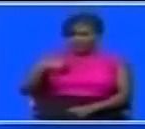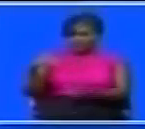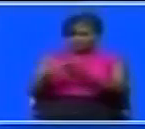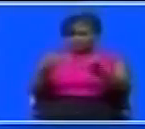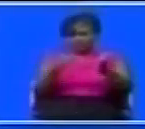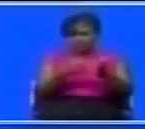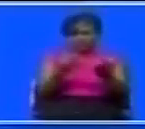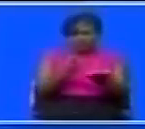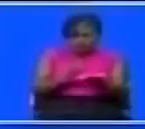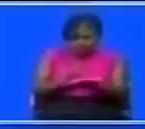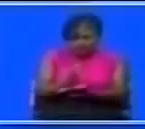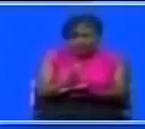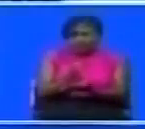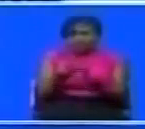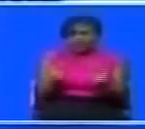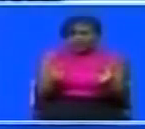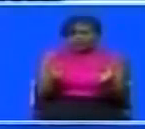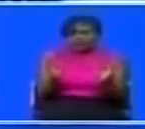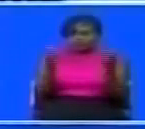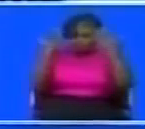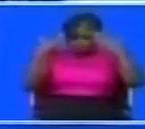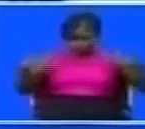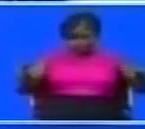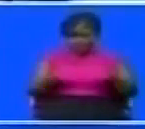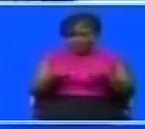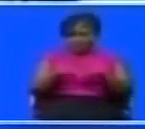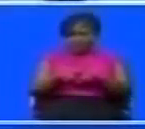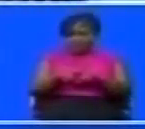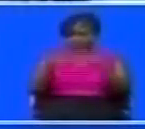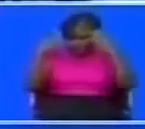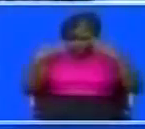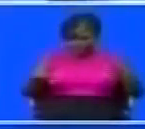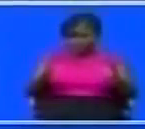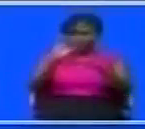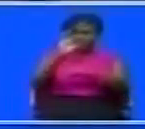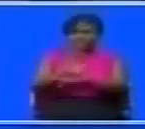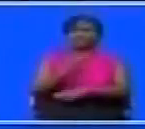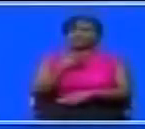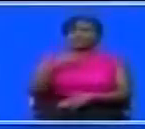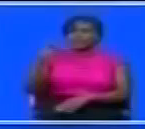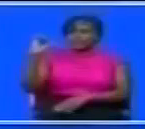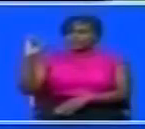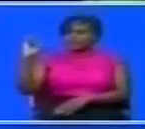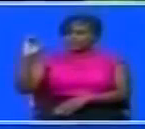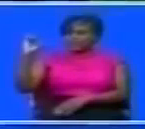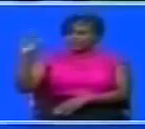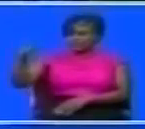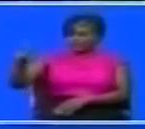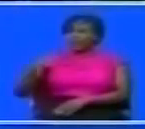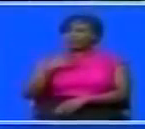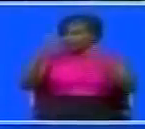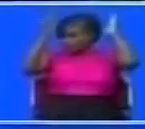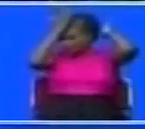uhuru na haki ya kujifunga hijab jinsi dini ya Kiislamu inavyohitaji, baraza la CIPK linamtaka Papa